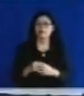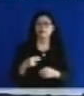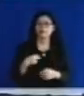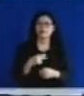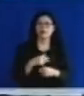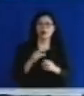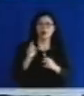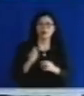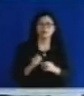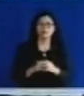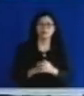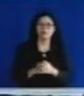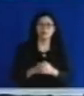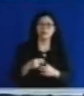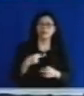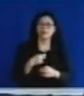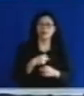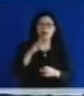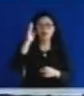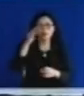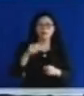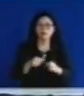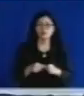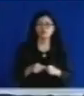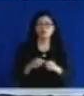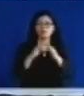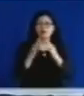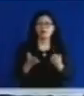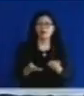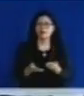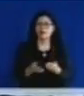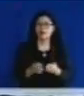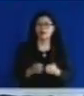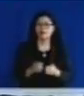harus klasifikasikan. Nah, oleh karena itu kita akan fokus pada bagaimana